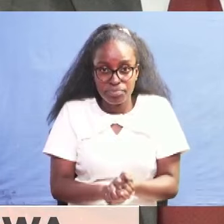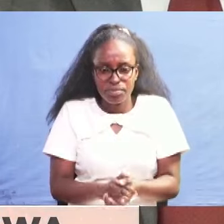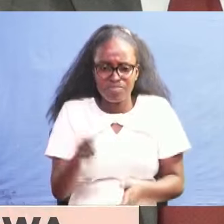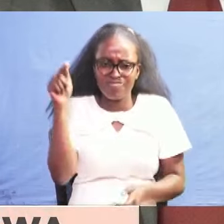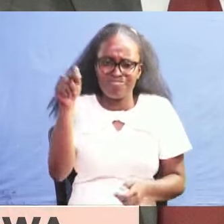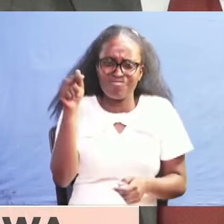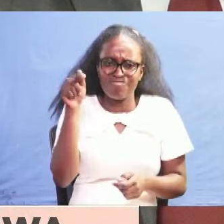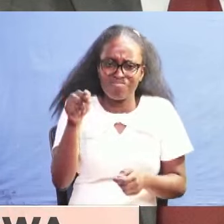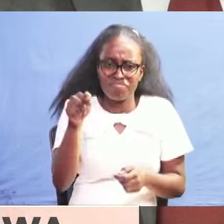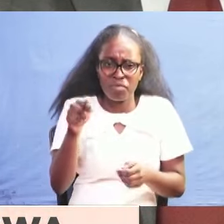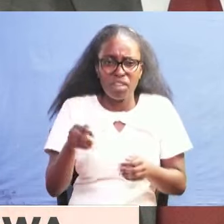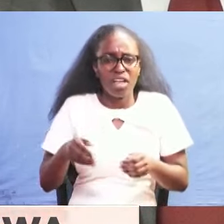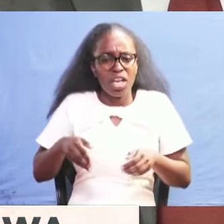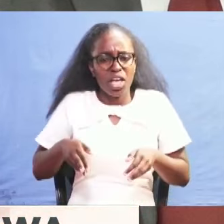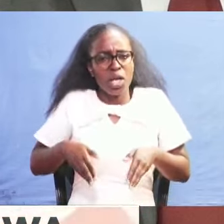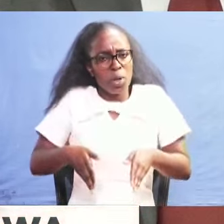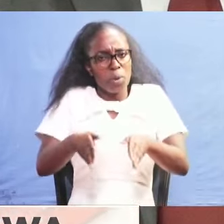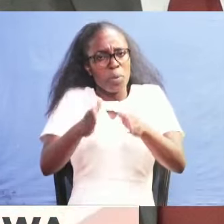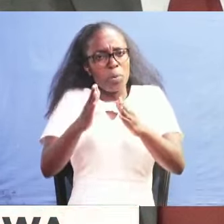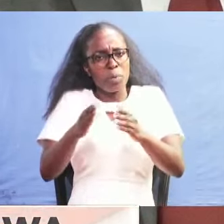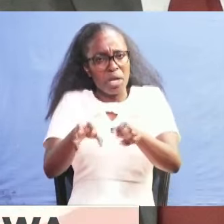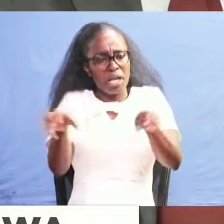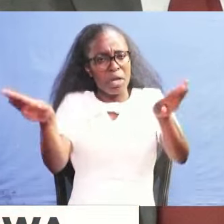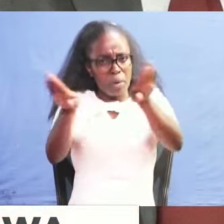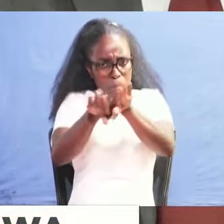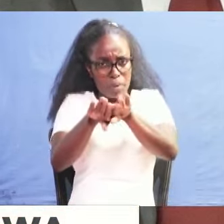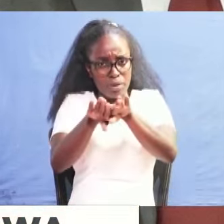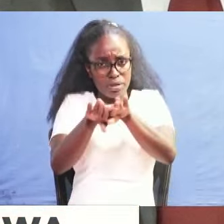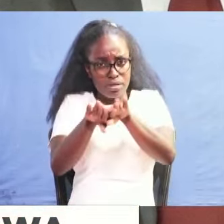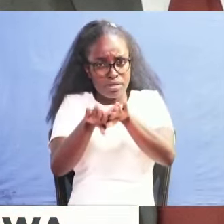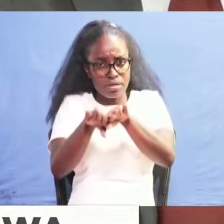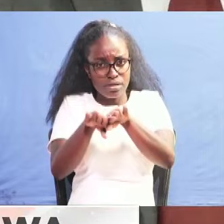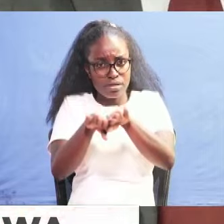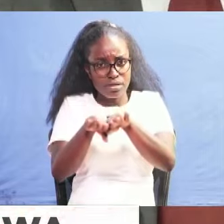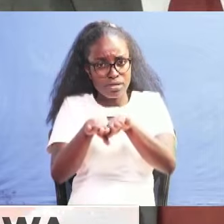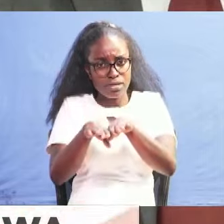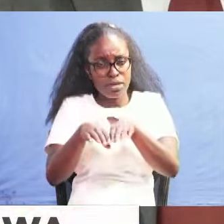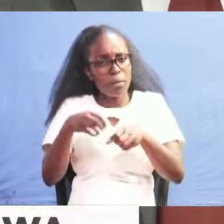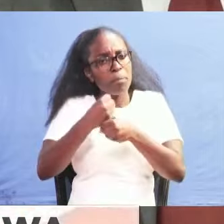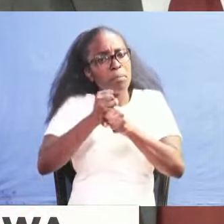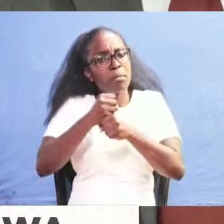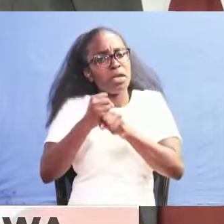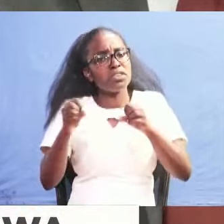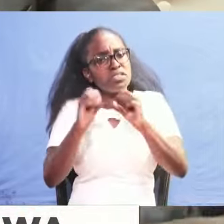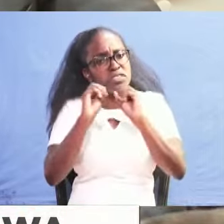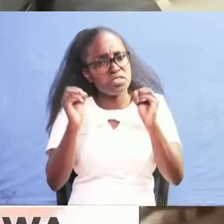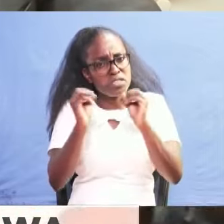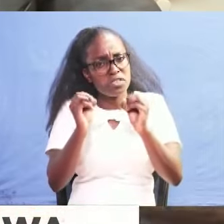hiyo njia imefungwa na hawaoni wakitengeneza hivi karibuni kwa